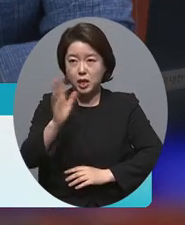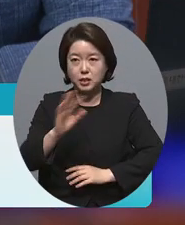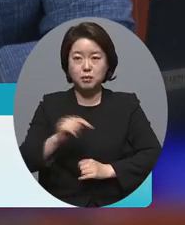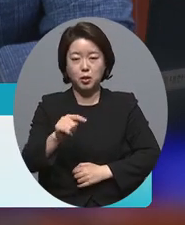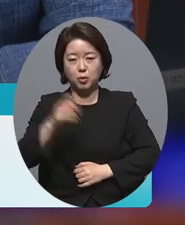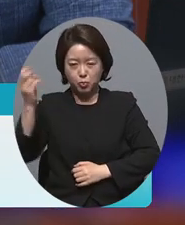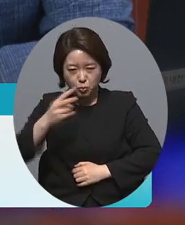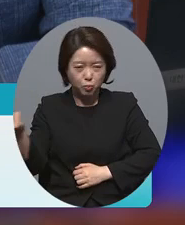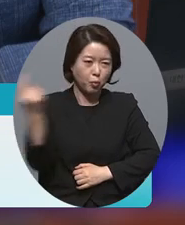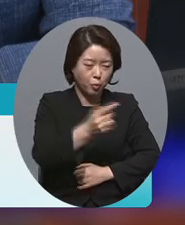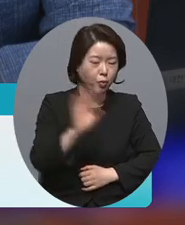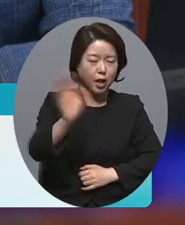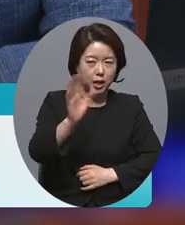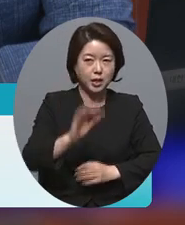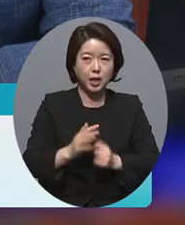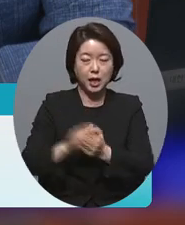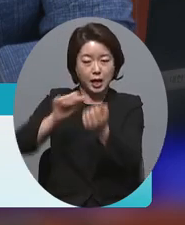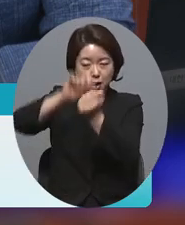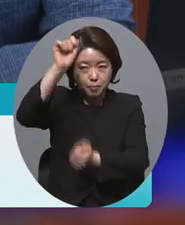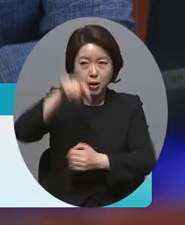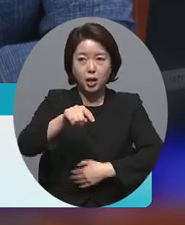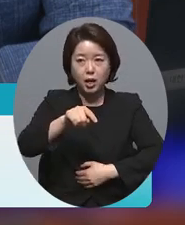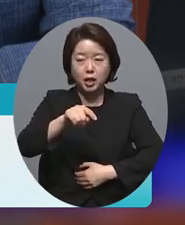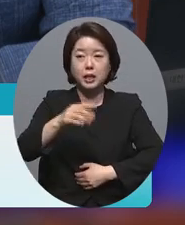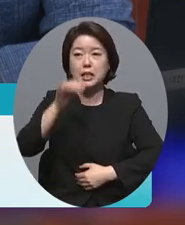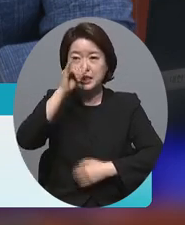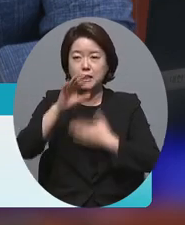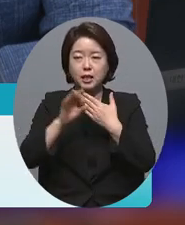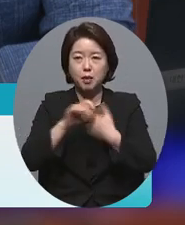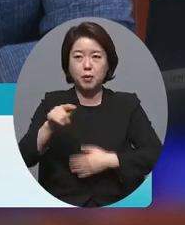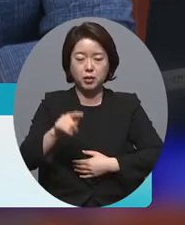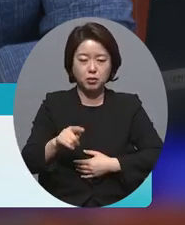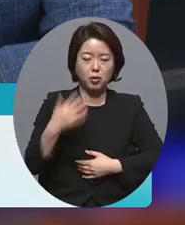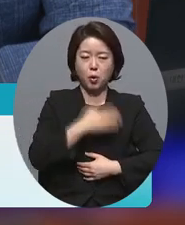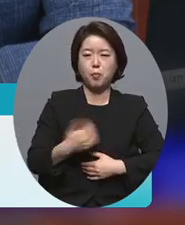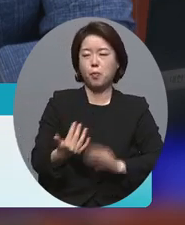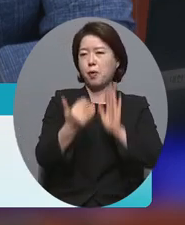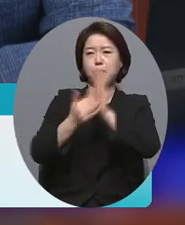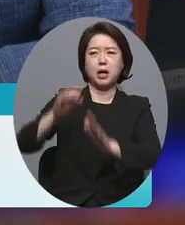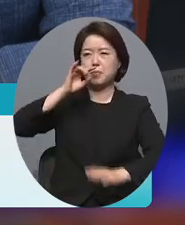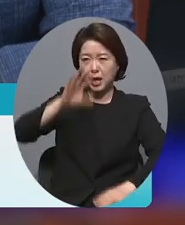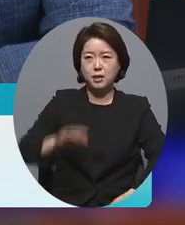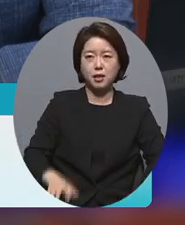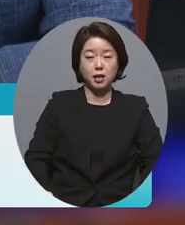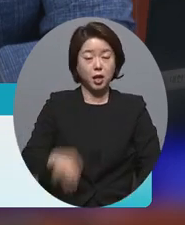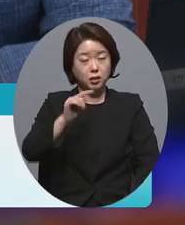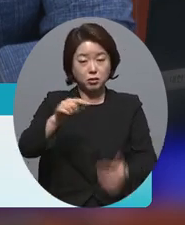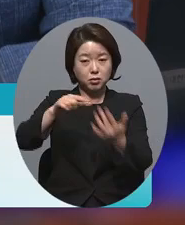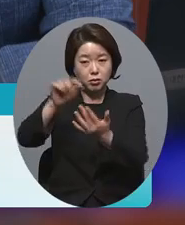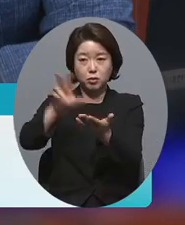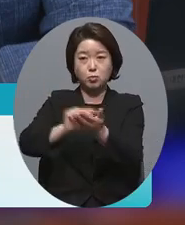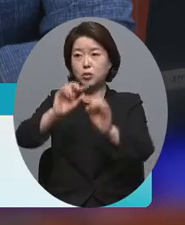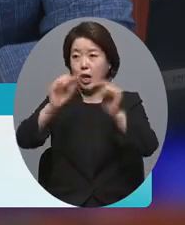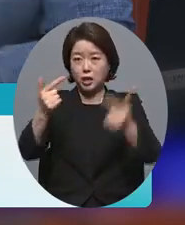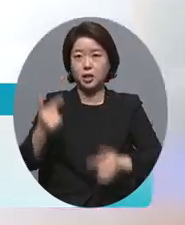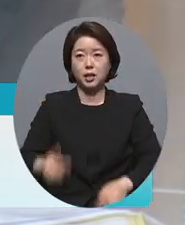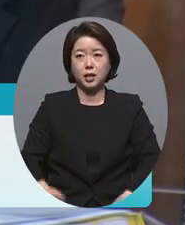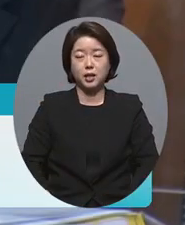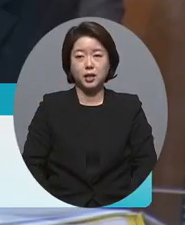인정하시죠. 압수수색 영장이 발부됐고 법관이 발부됐으면 그건 몸으로 막으시면 안 되는 겁니다. 그건 선택의 문제가 아니지